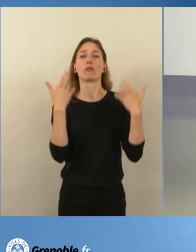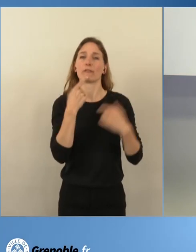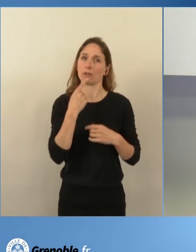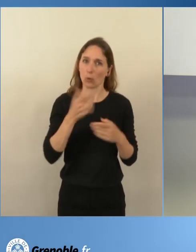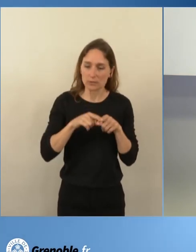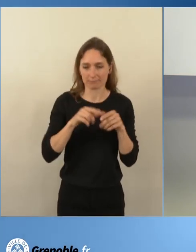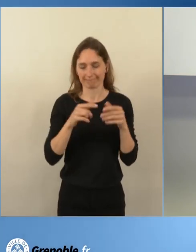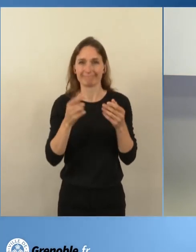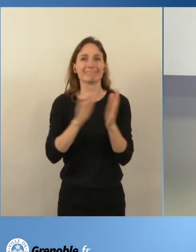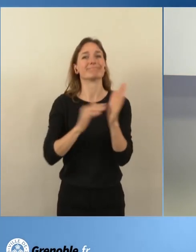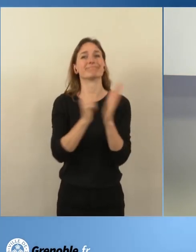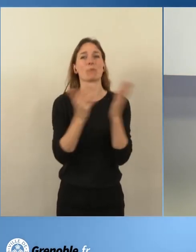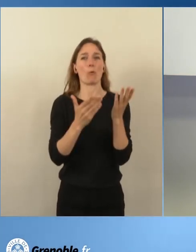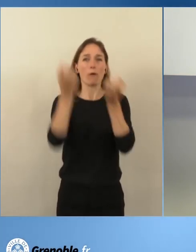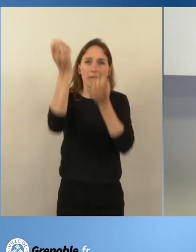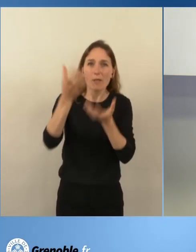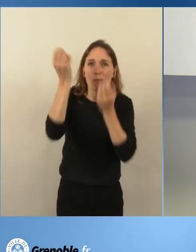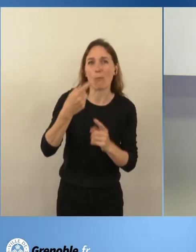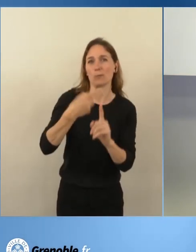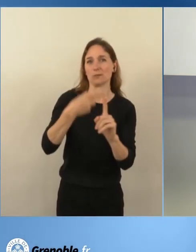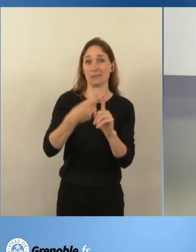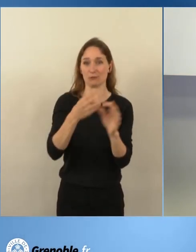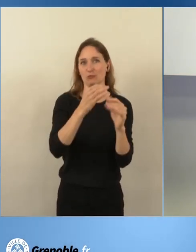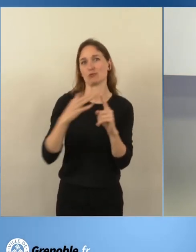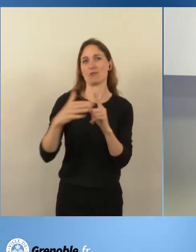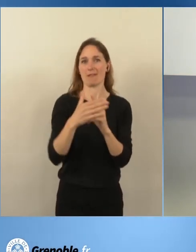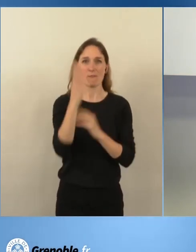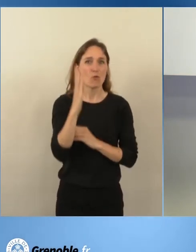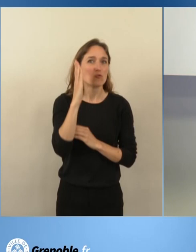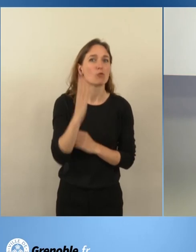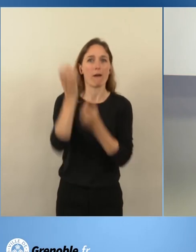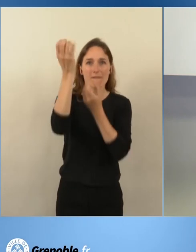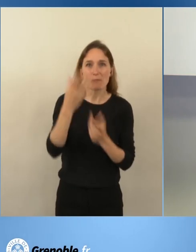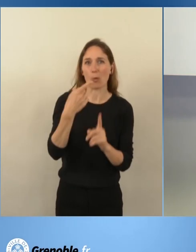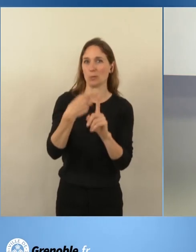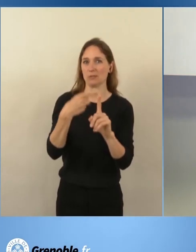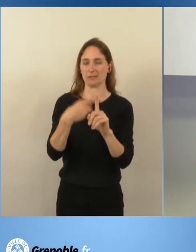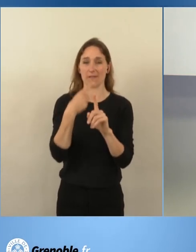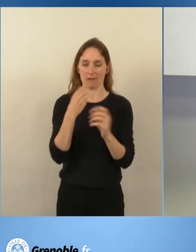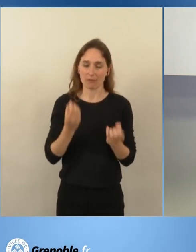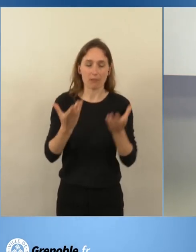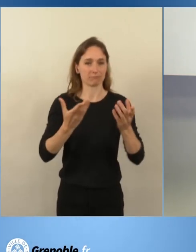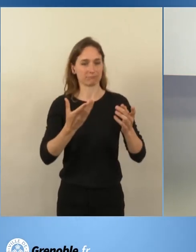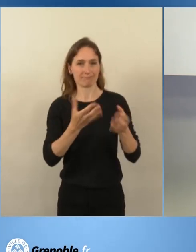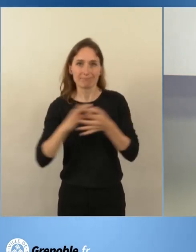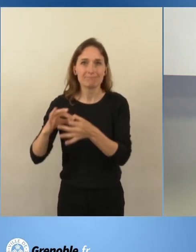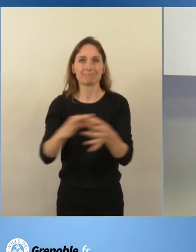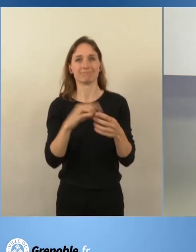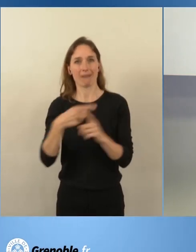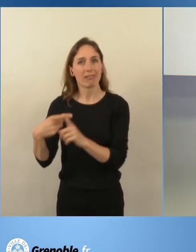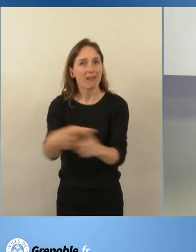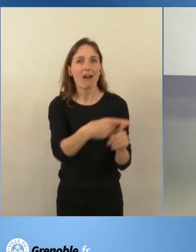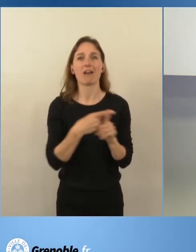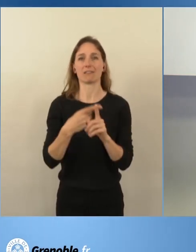nous avons besoin notre société aussi a besoin de ces moments festifs ces moments d'émancipation de partage il y en aura beaucoup